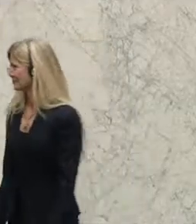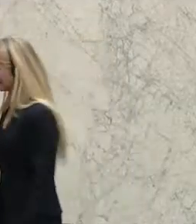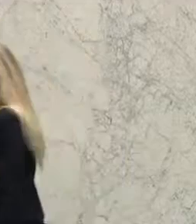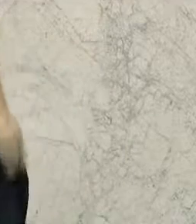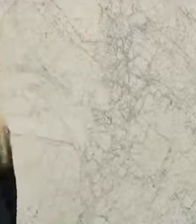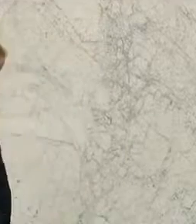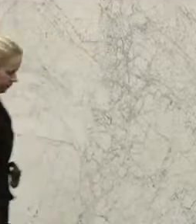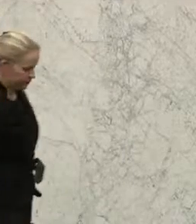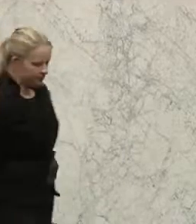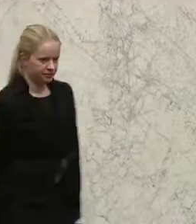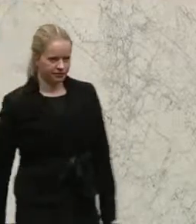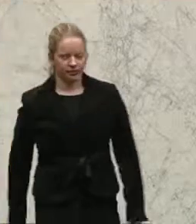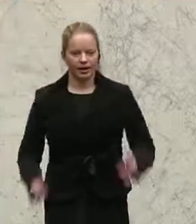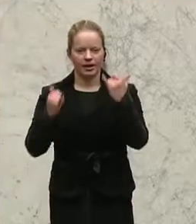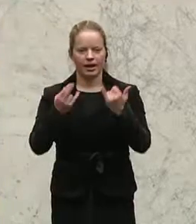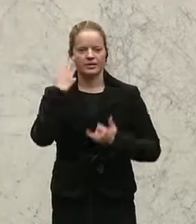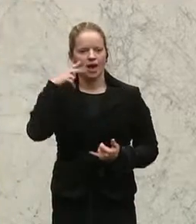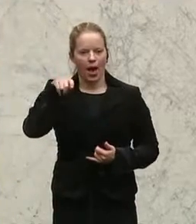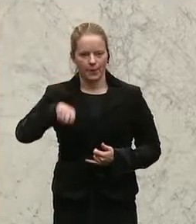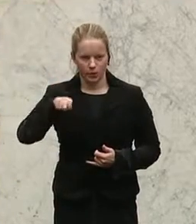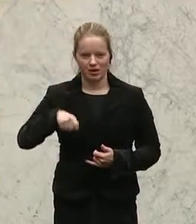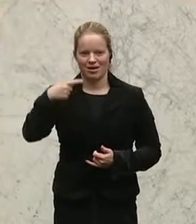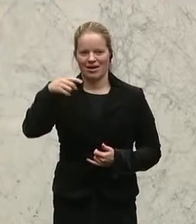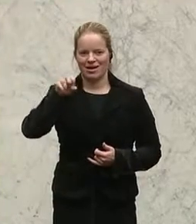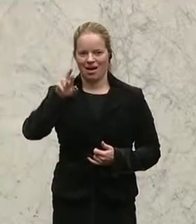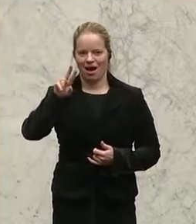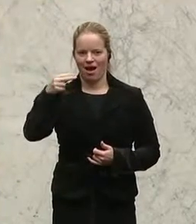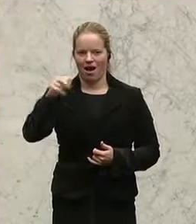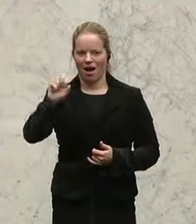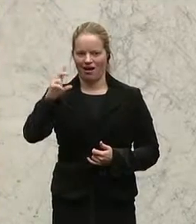Die vorliegenden Gesundheitsreformen seien kein großer